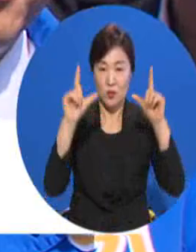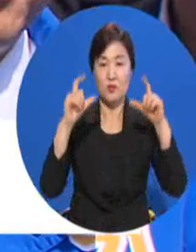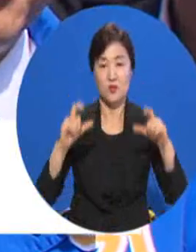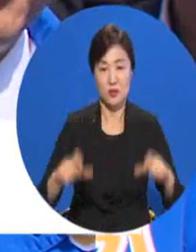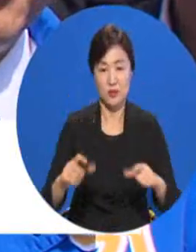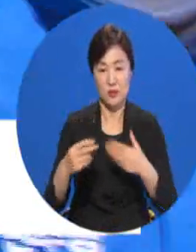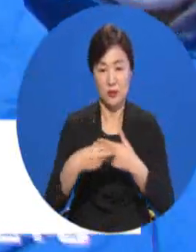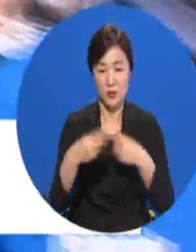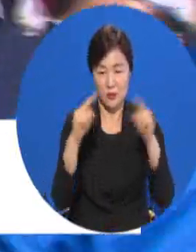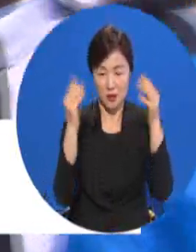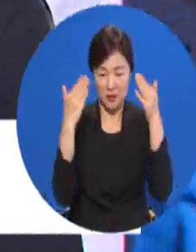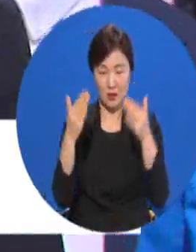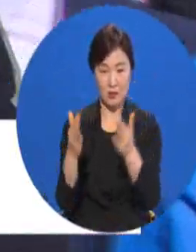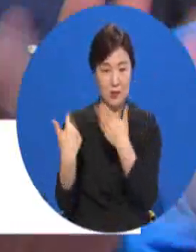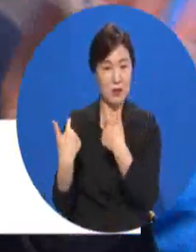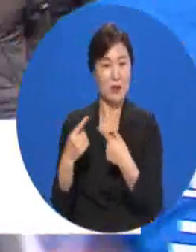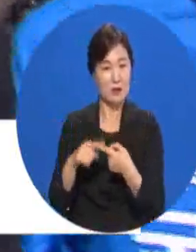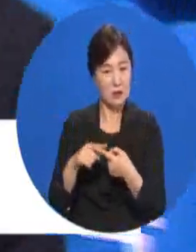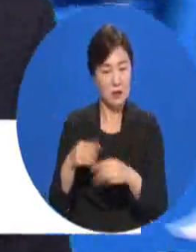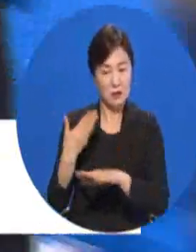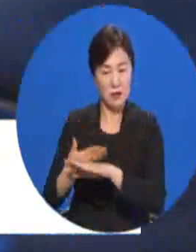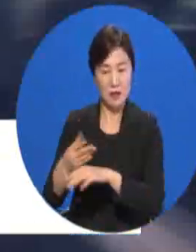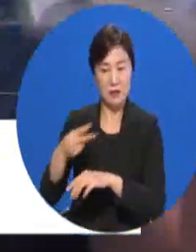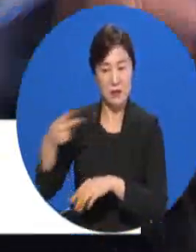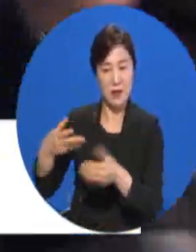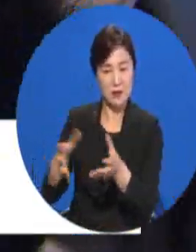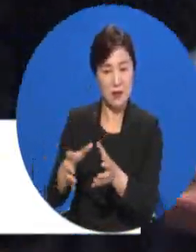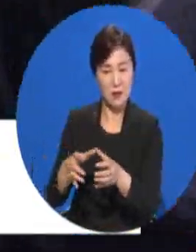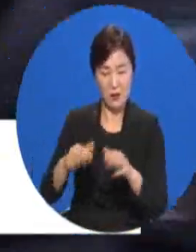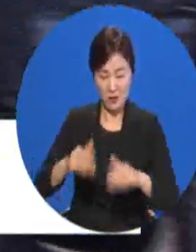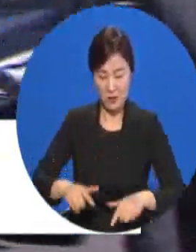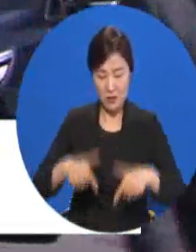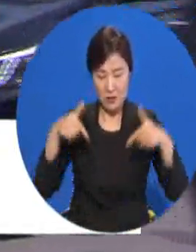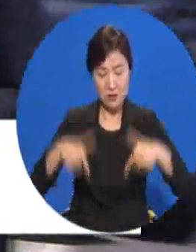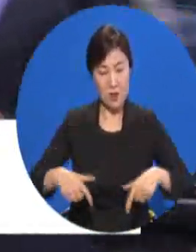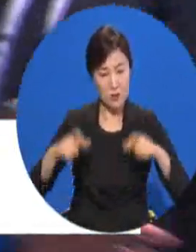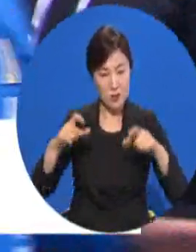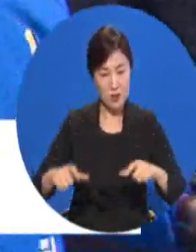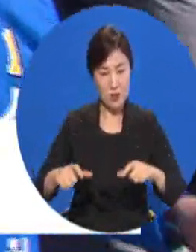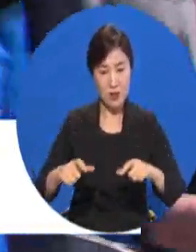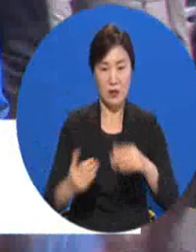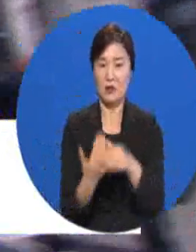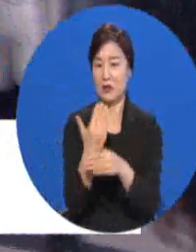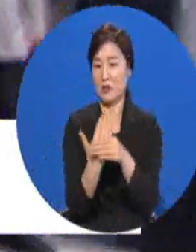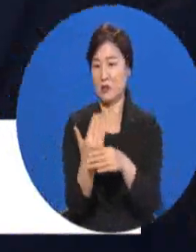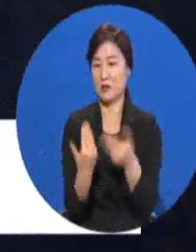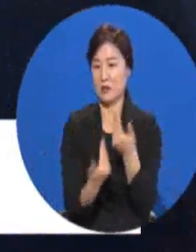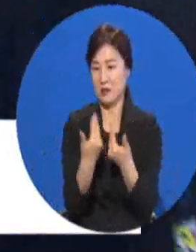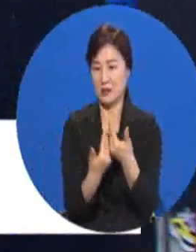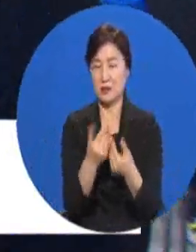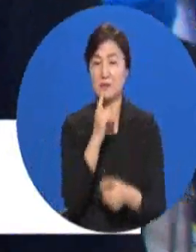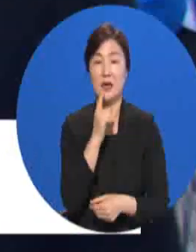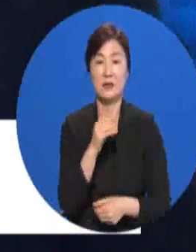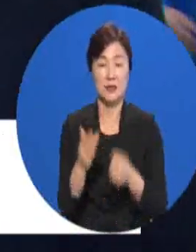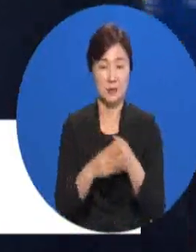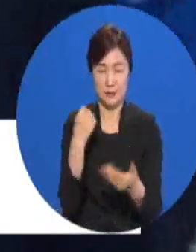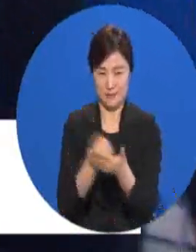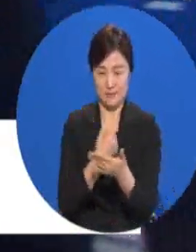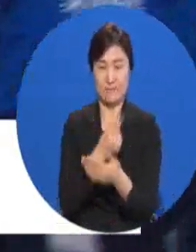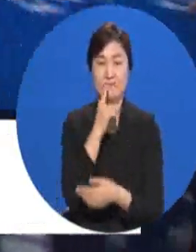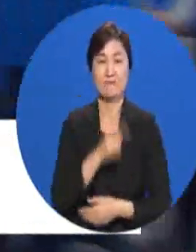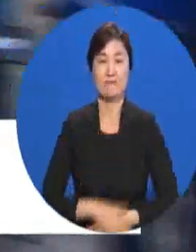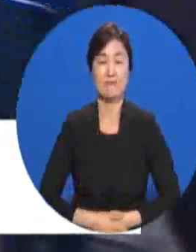두고 일부 야당들이 전남 서부권과 동부권의 지역주의를 조장하고 있다며 유감을 나타냈습니다.